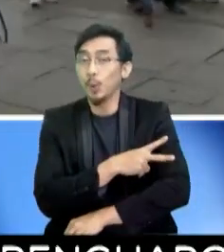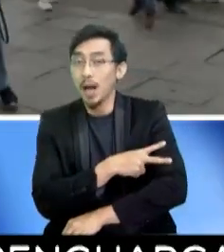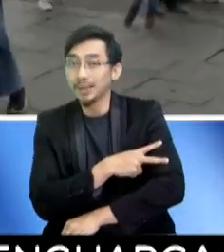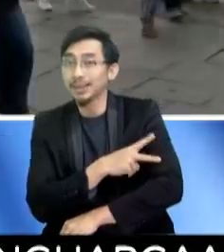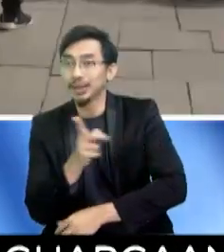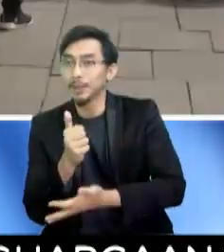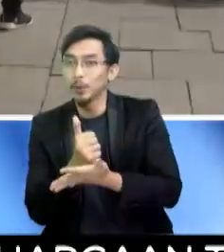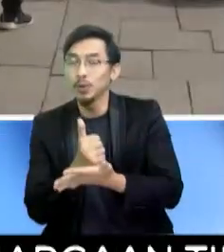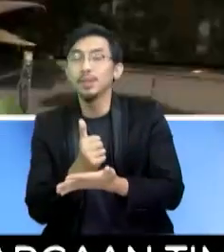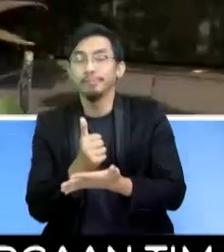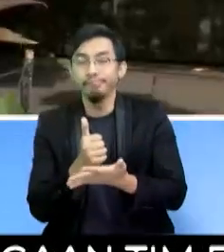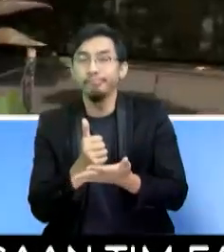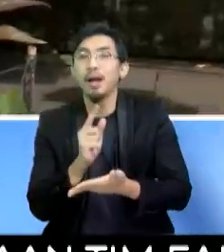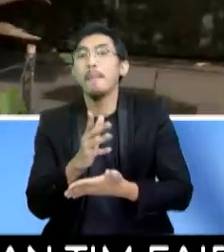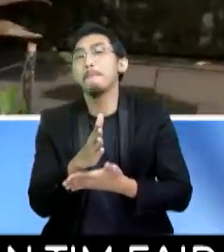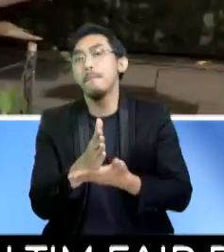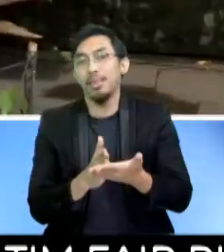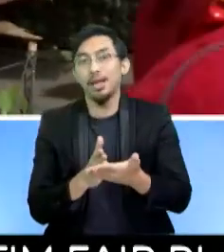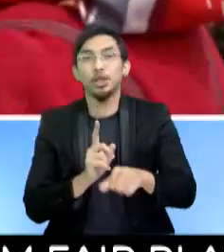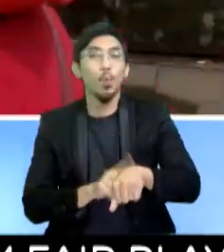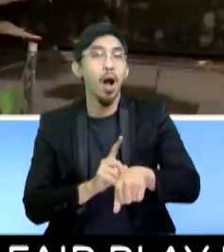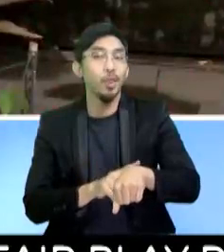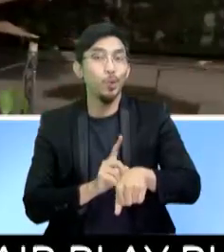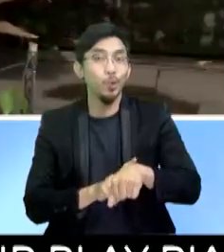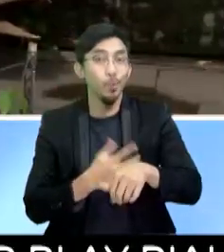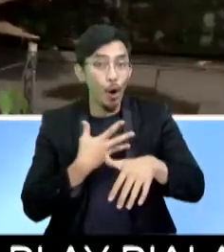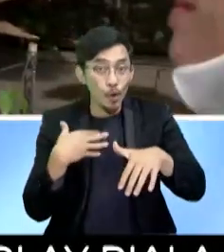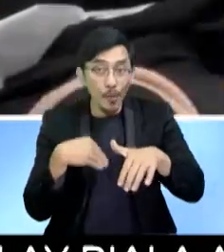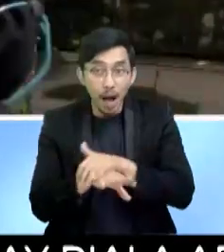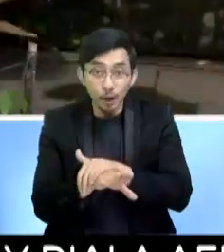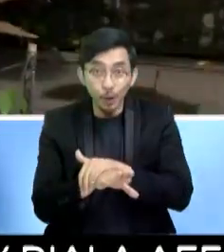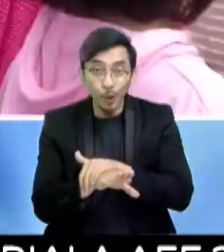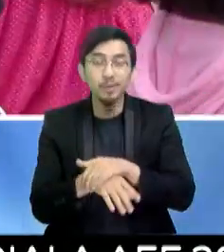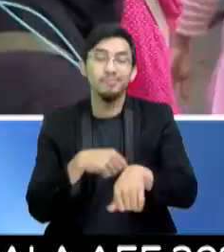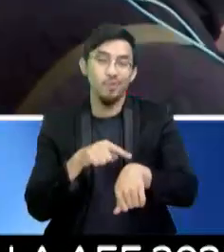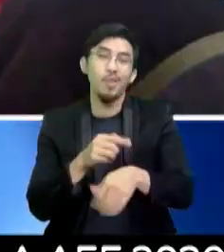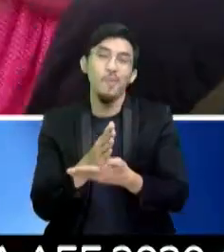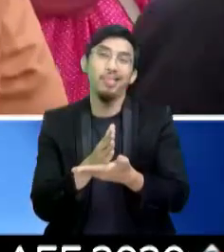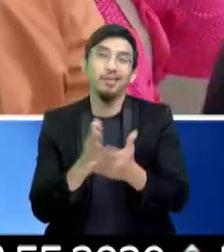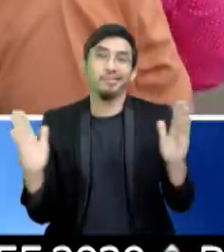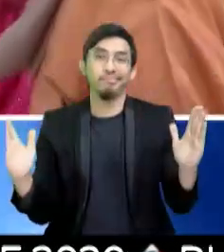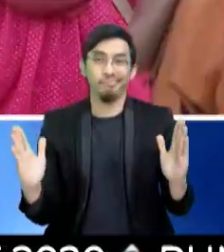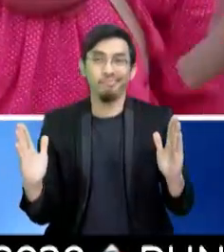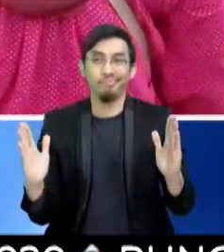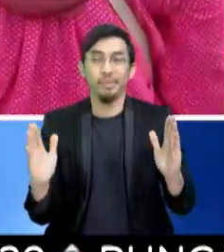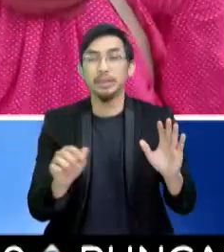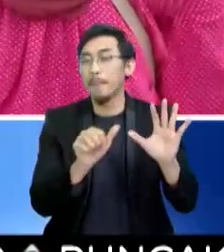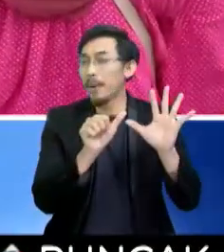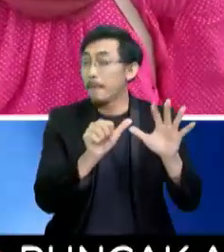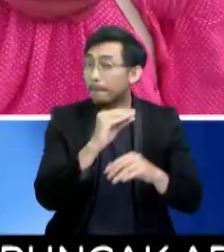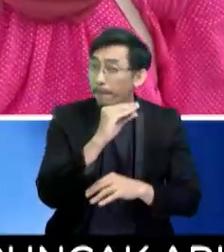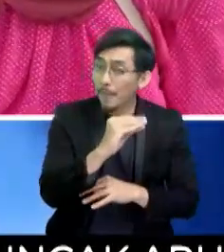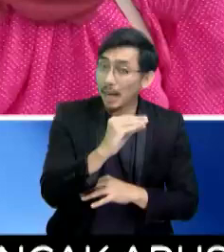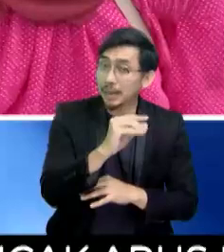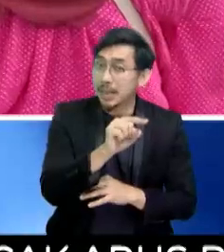pembatasan waktu wisata, yaitu hanya sejak pukul 6 pagi hingga